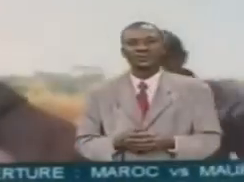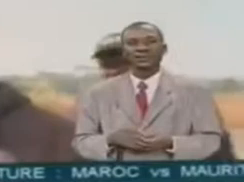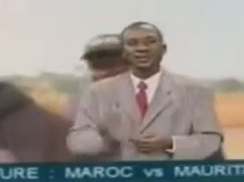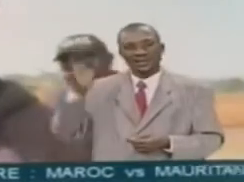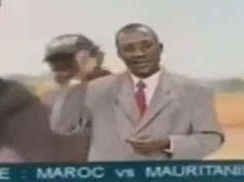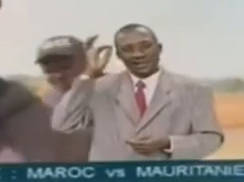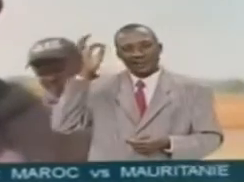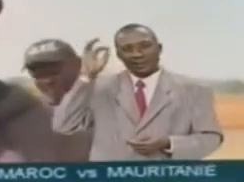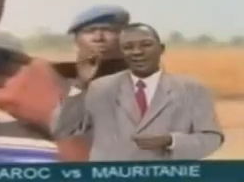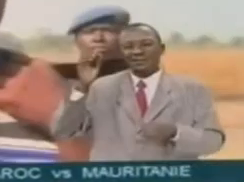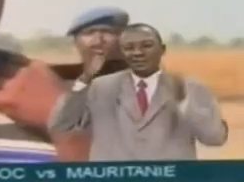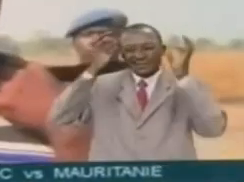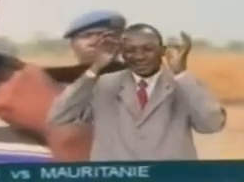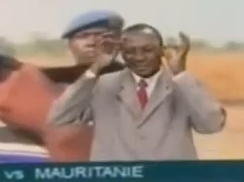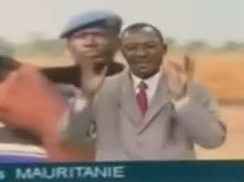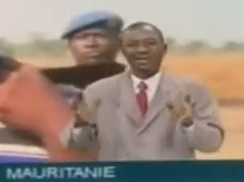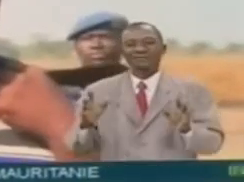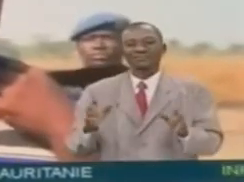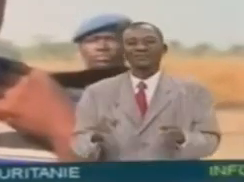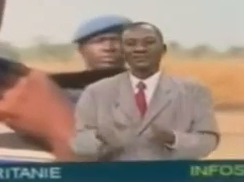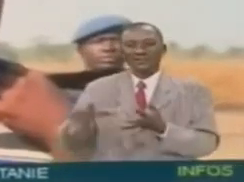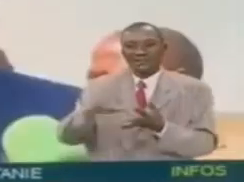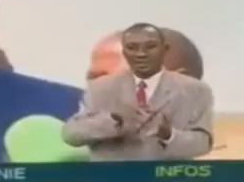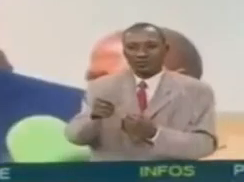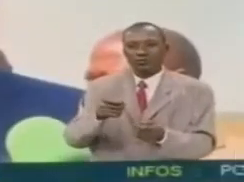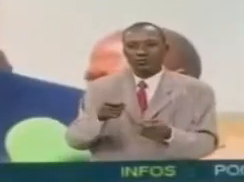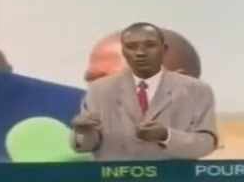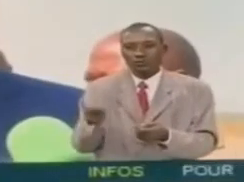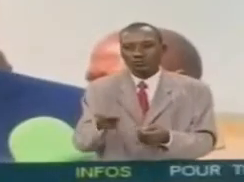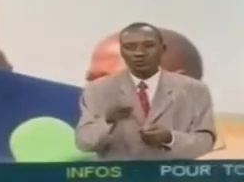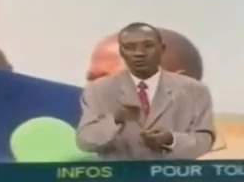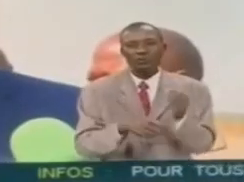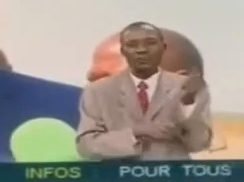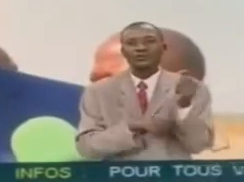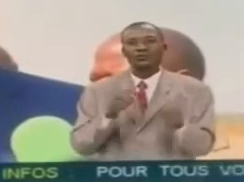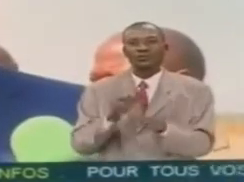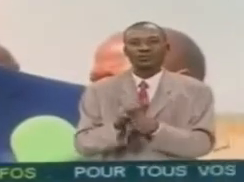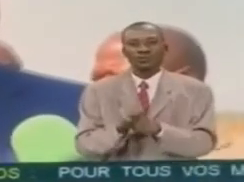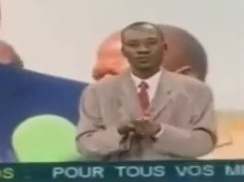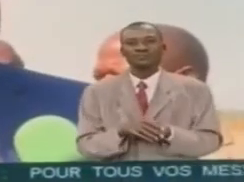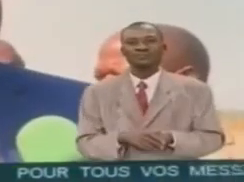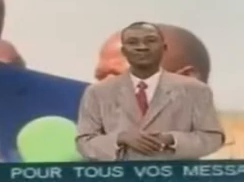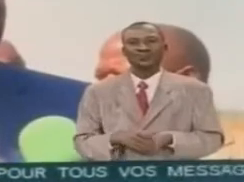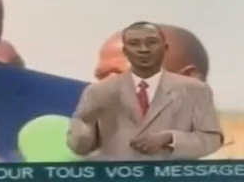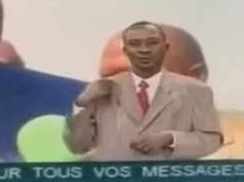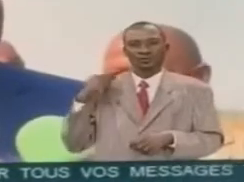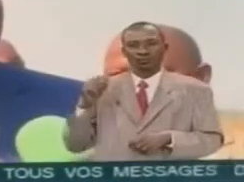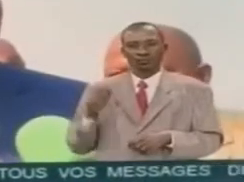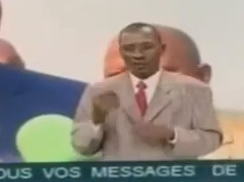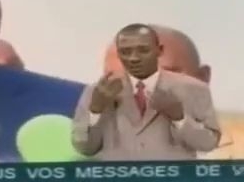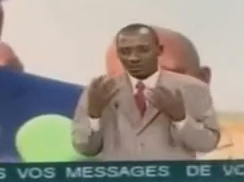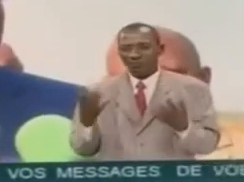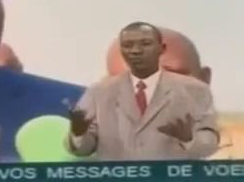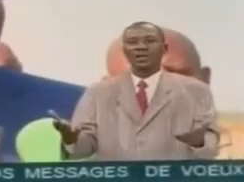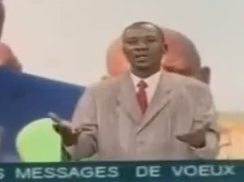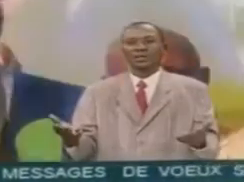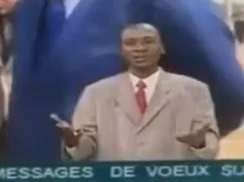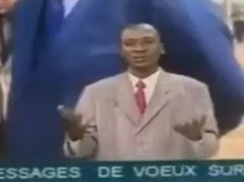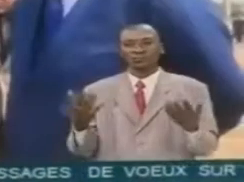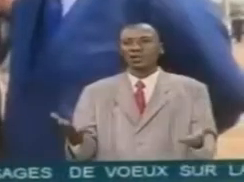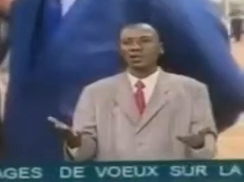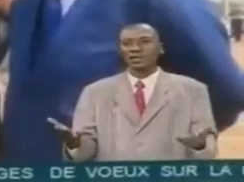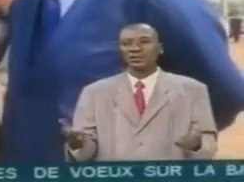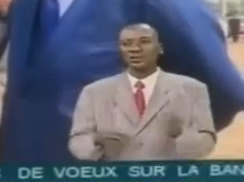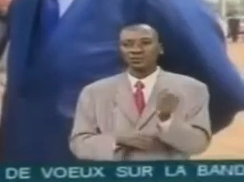militaires qui étaient à l'origine des exactions et de crimes commis en Centrafrique contre la mission des Nations Unies déployée par les